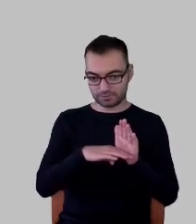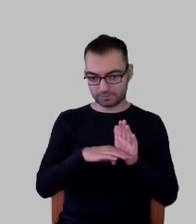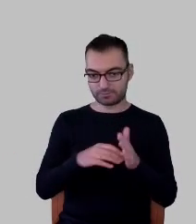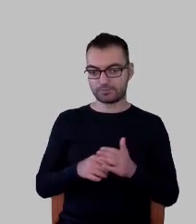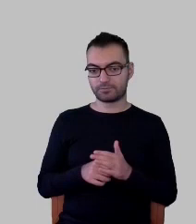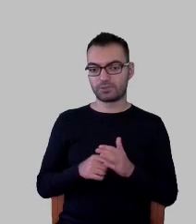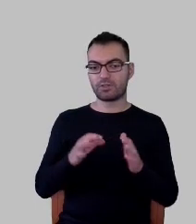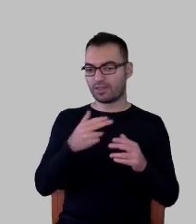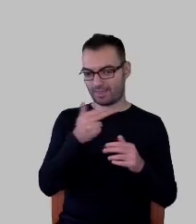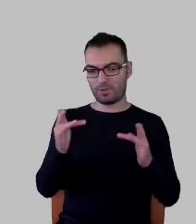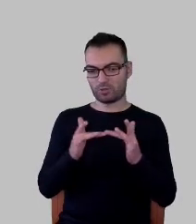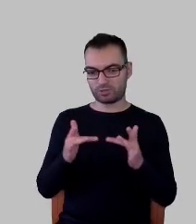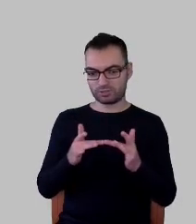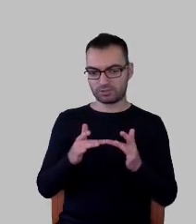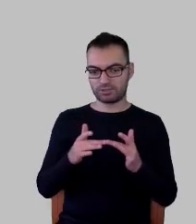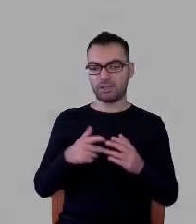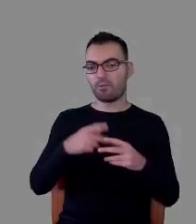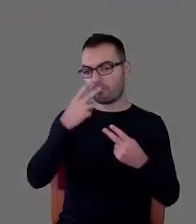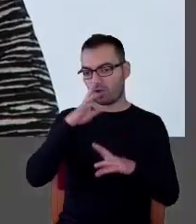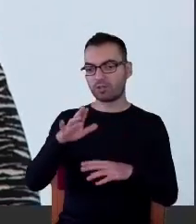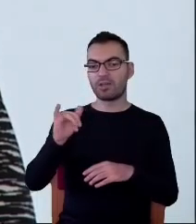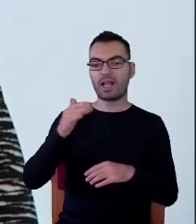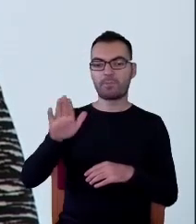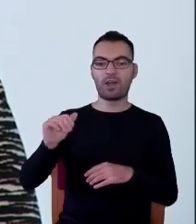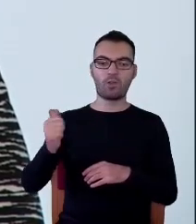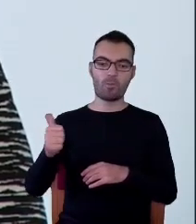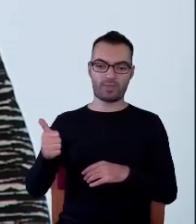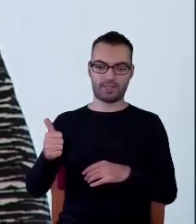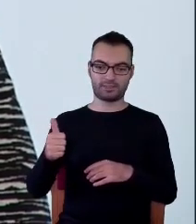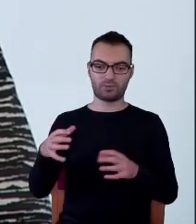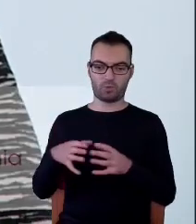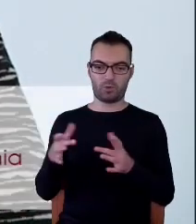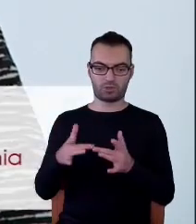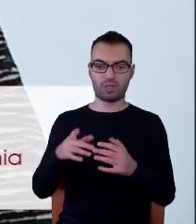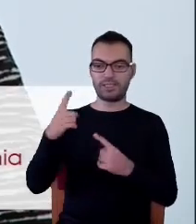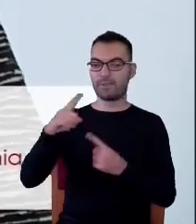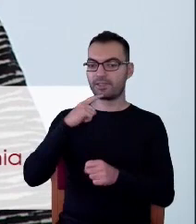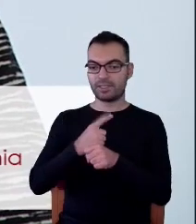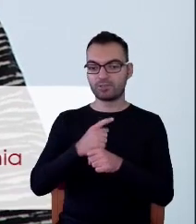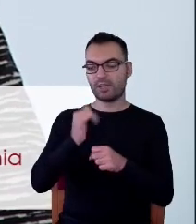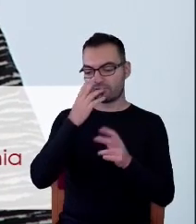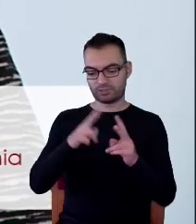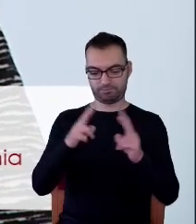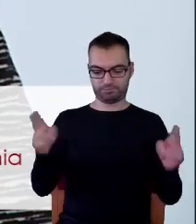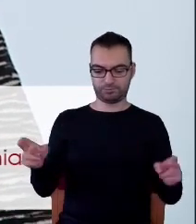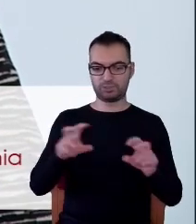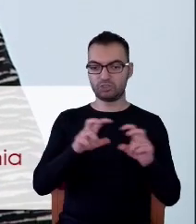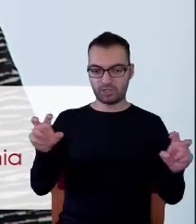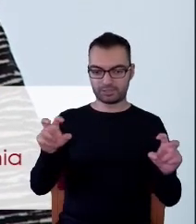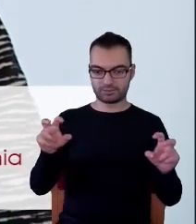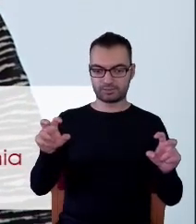regulują wydawanie orzeczeń i opinii, wskazują kompetencje zespołu orzekającego, który określa ten czas niezbędny na objęcie